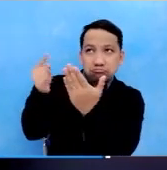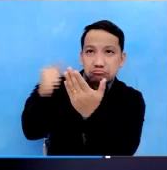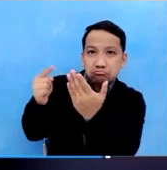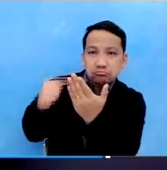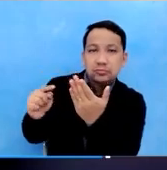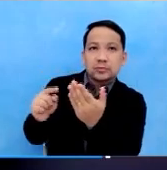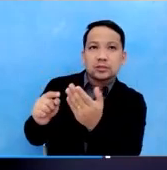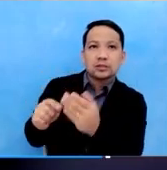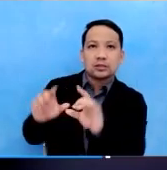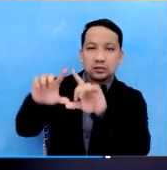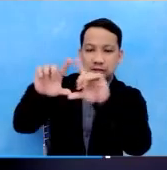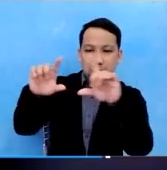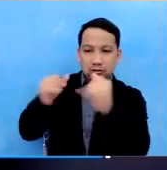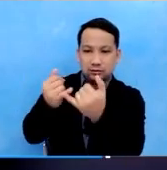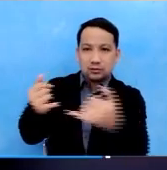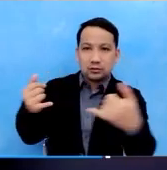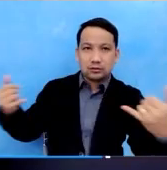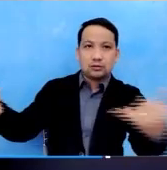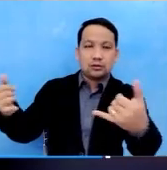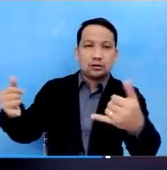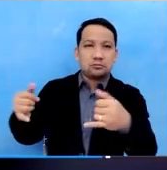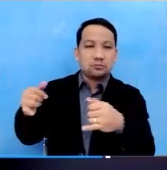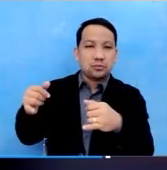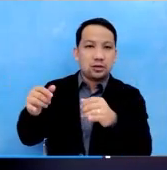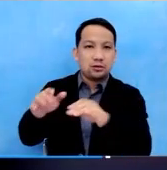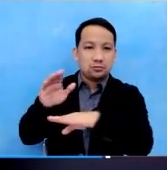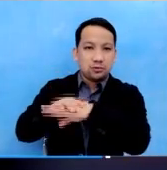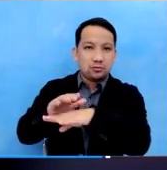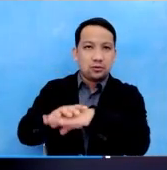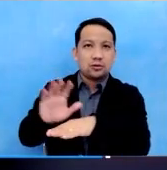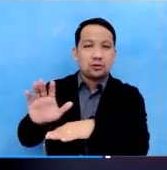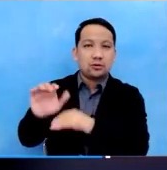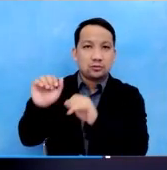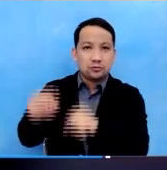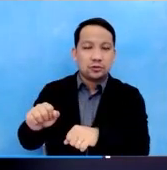nilalagyan na po ng markings na hindi na po pwedeng